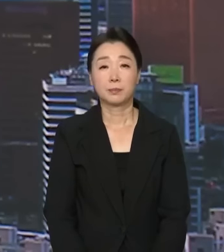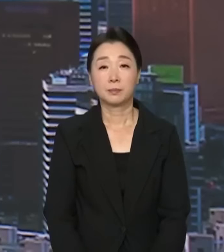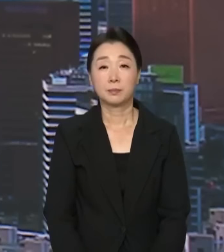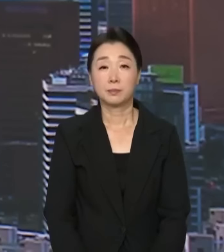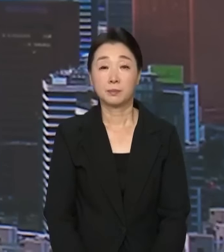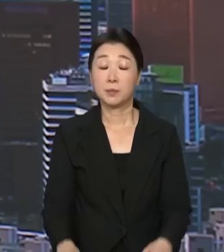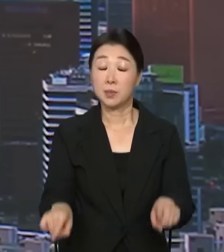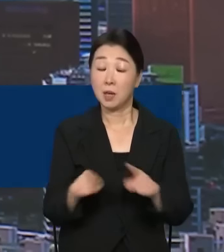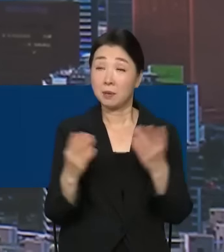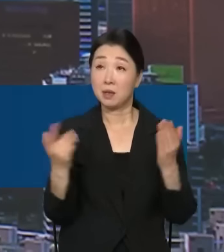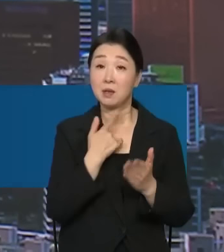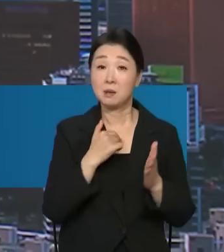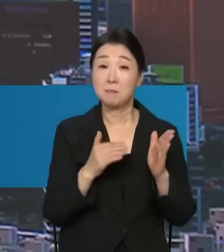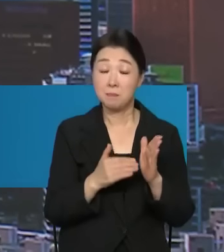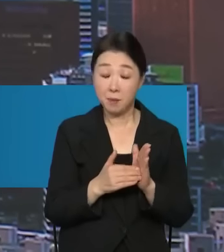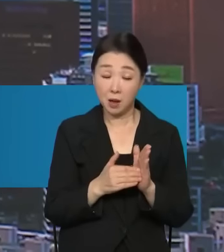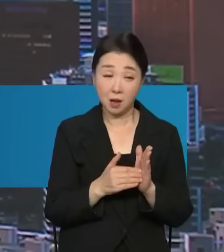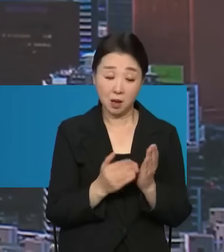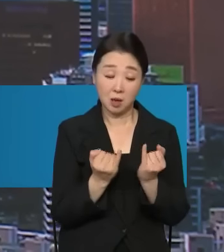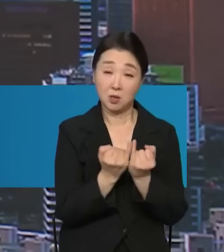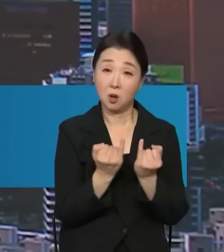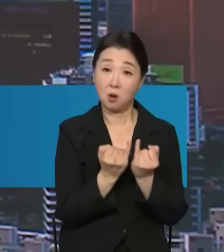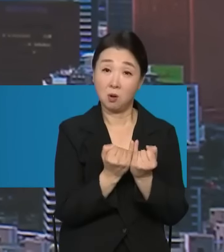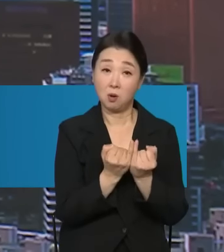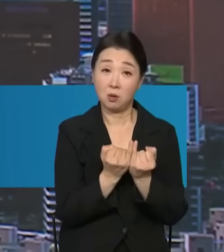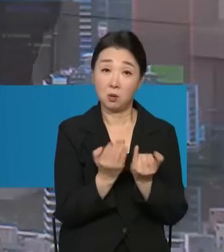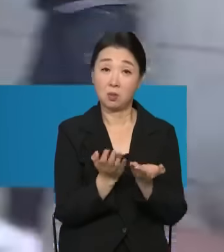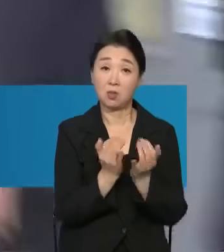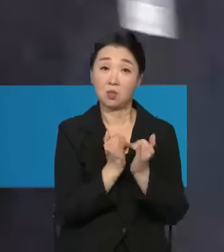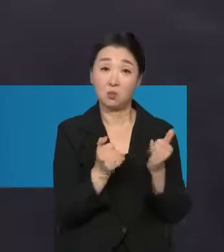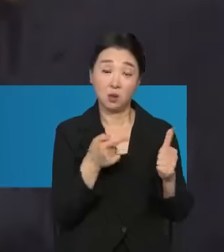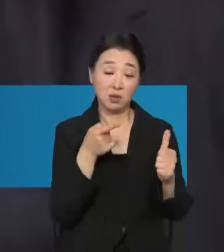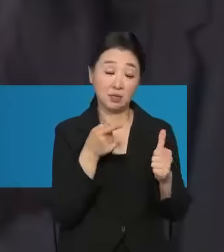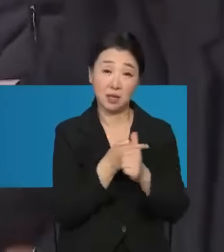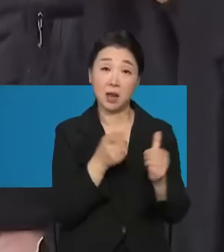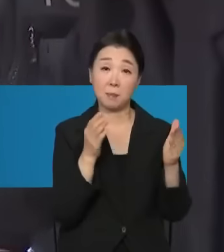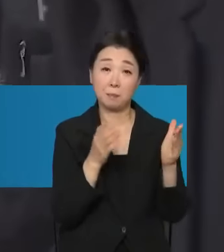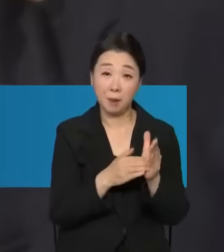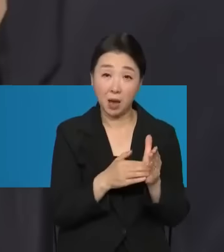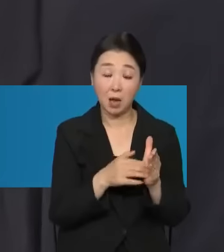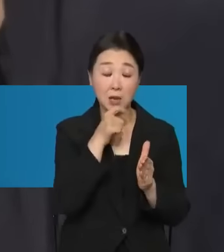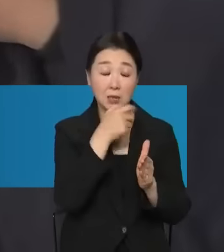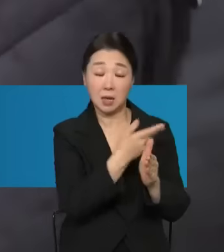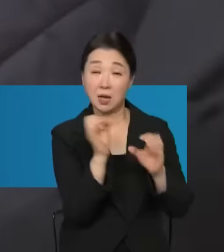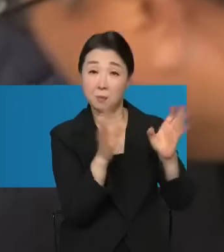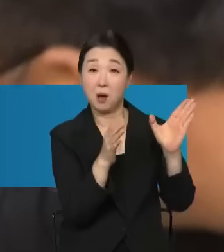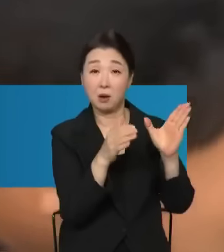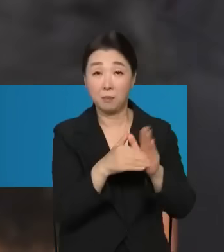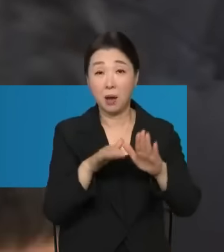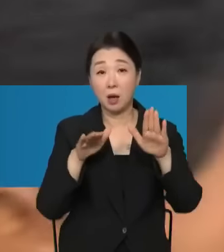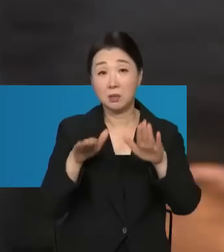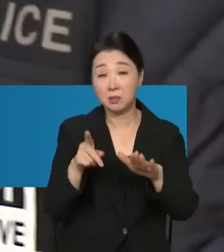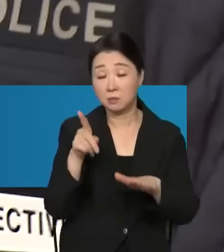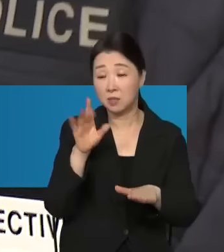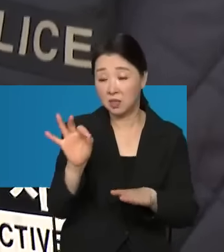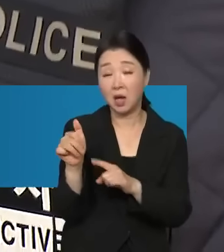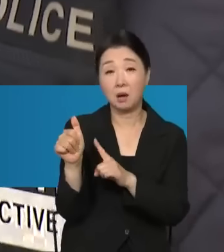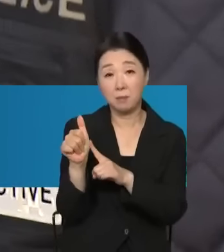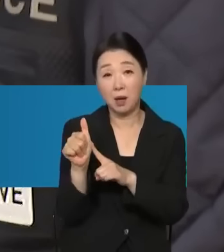함께 근무하던 여성 군무원을 살해한 뒤 시신을 훼손해 북한강에 유기한 현역 군 장교 양모 씨의 신상이 오늘